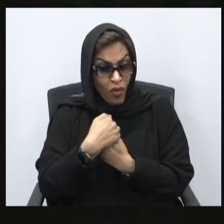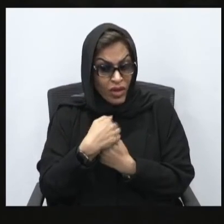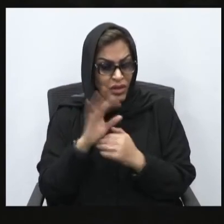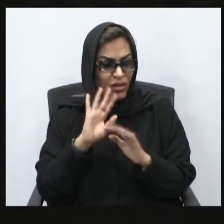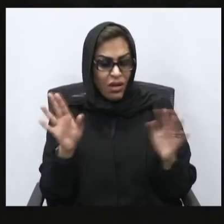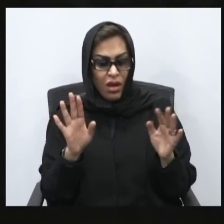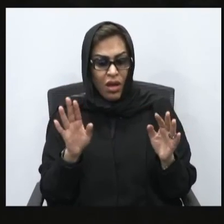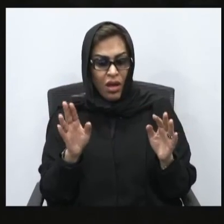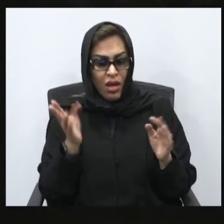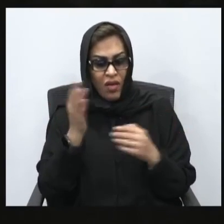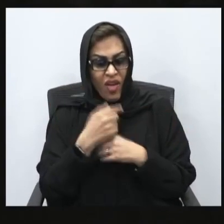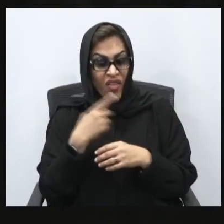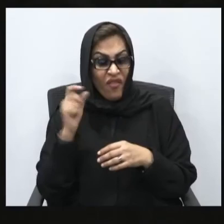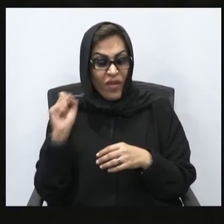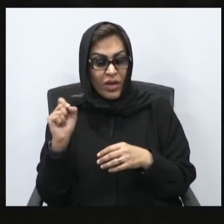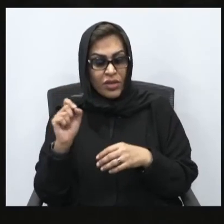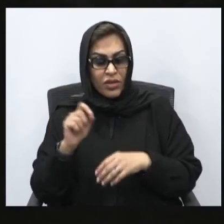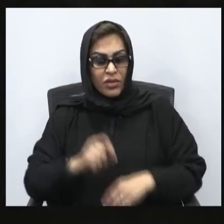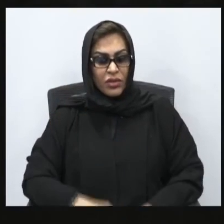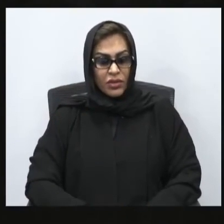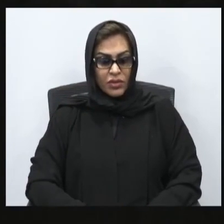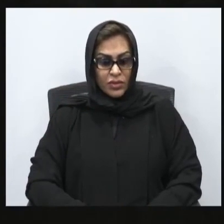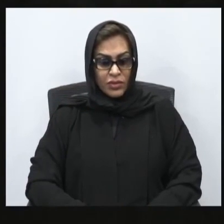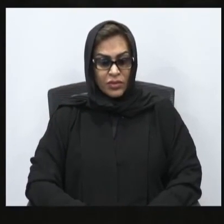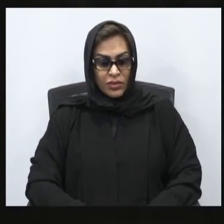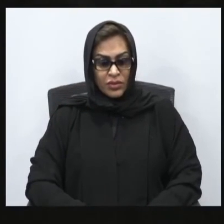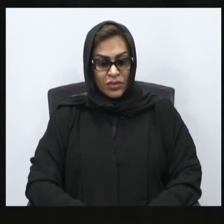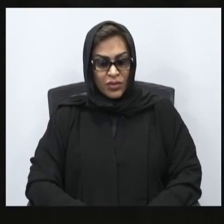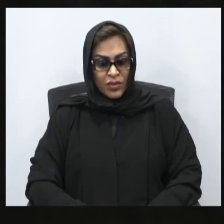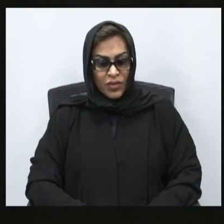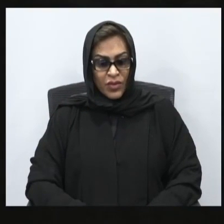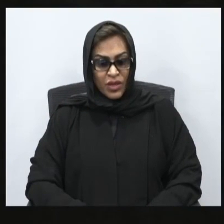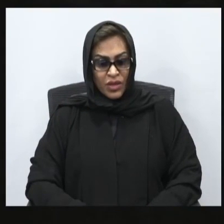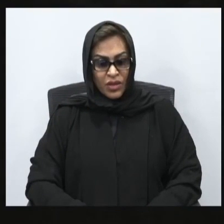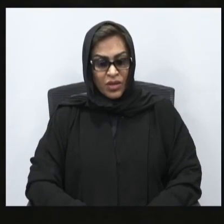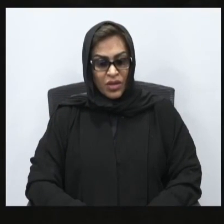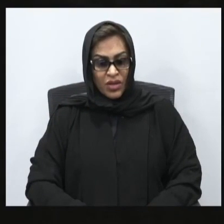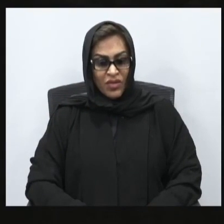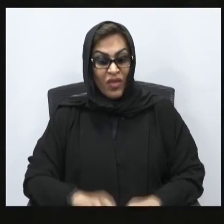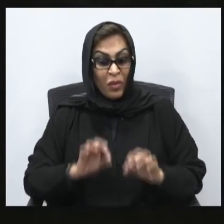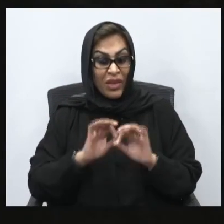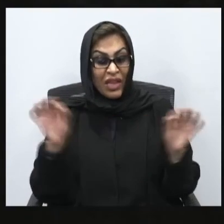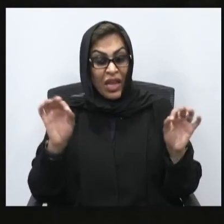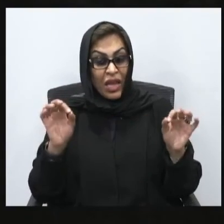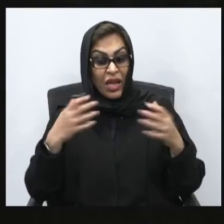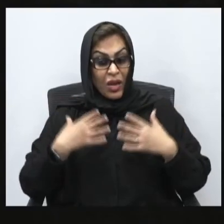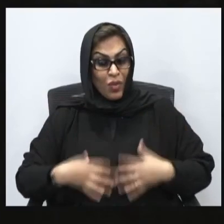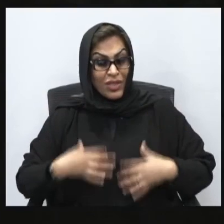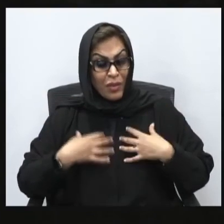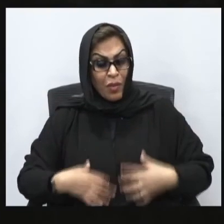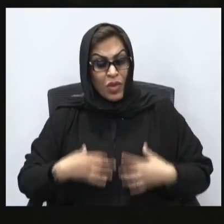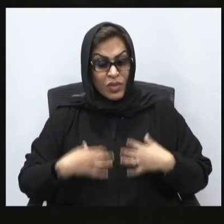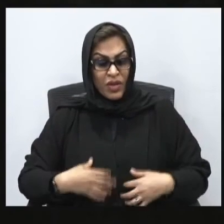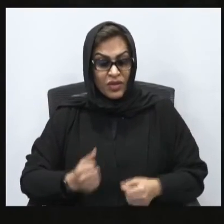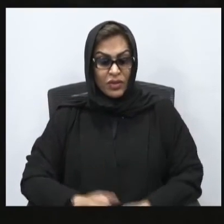فايرس اما هنا ممتاز يصعب اكتشافه لانه قد يبدو في البدايه كالتهاب مزمن فقط